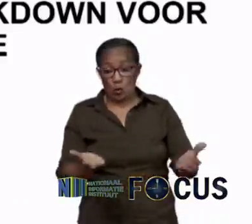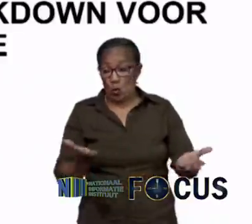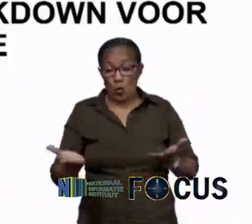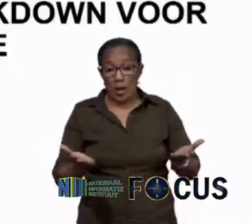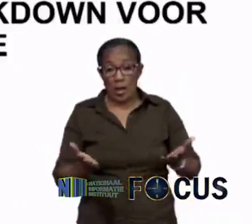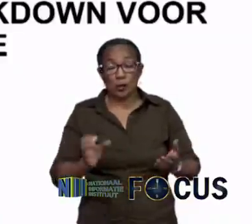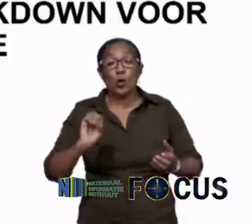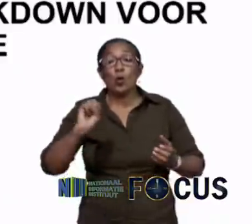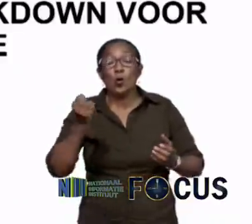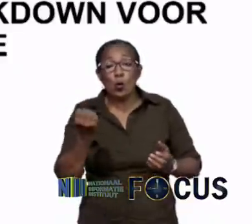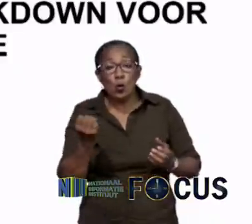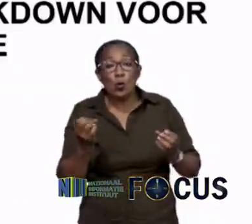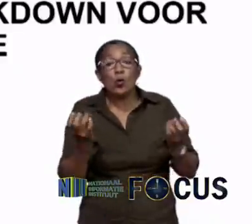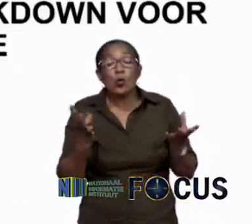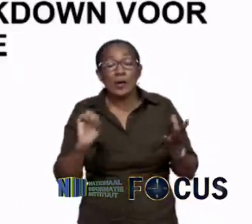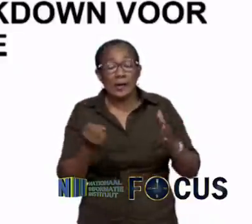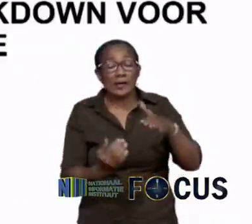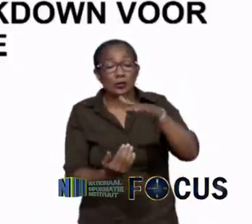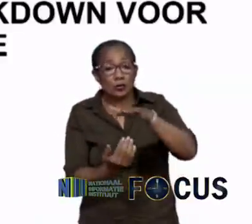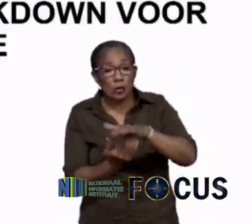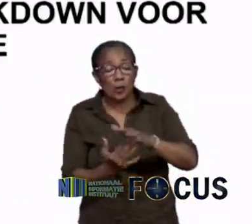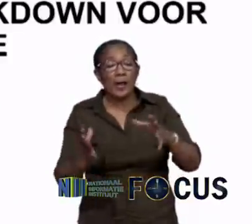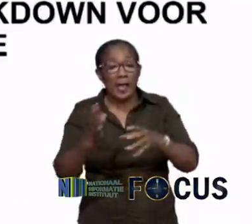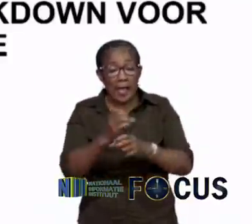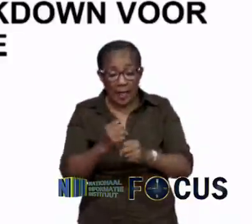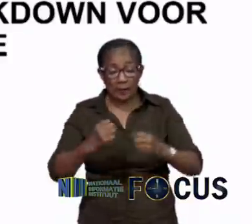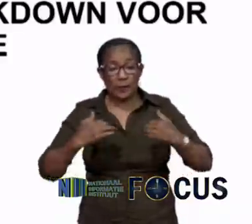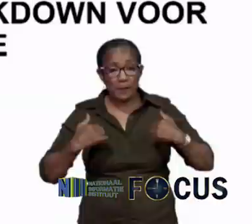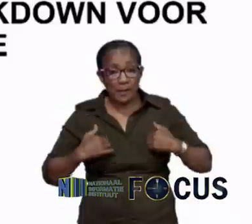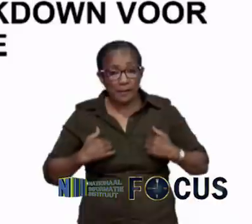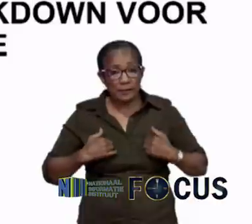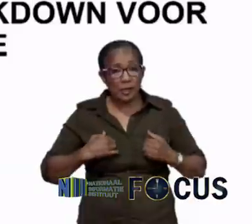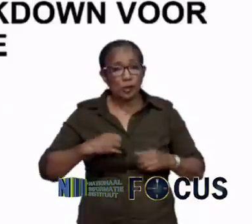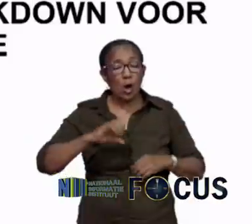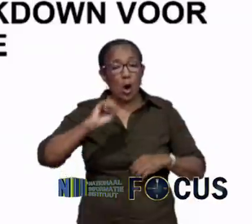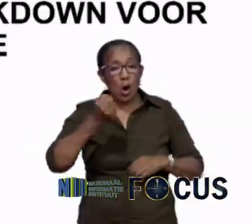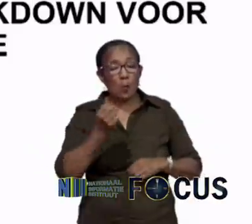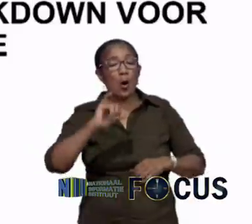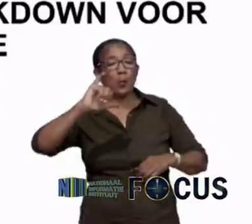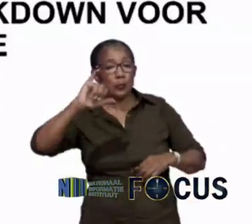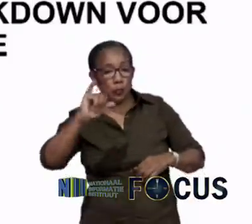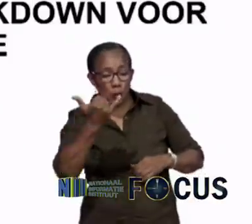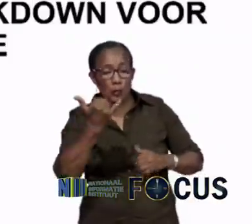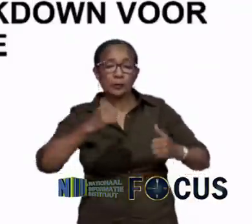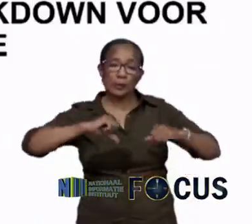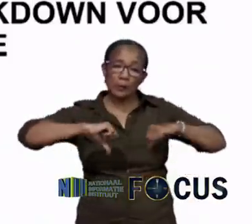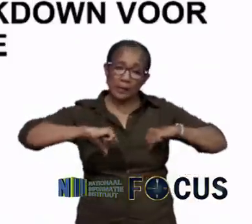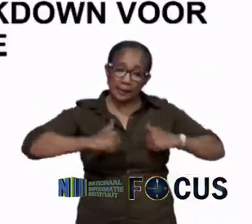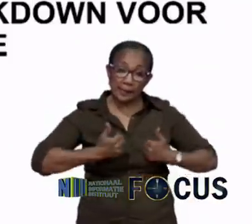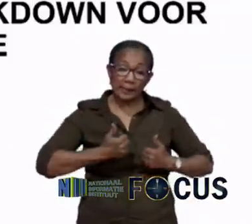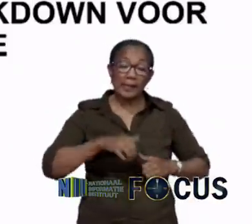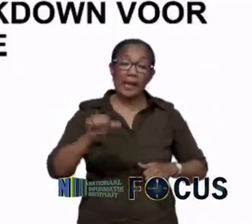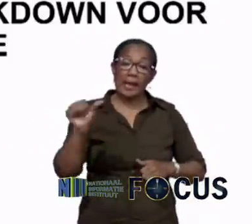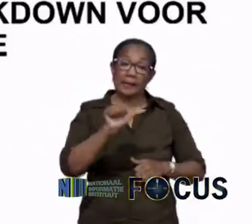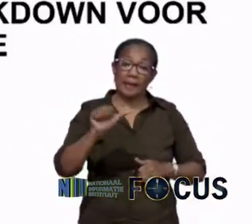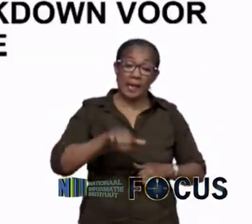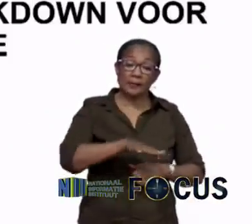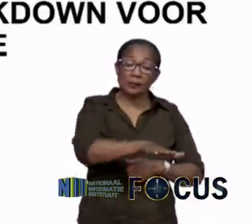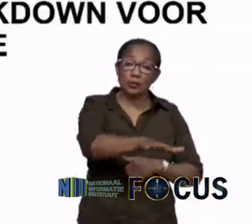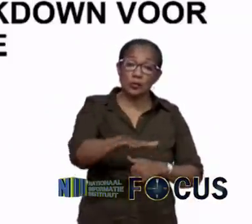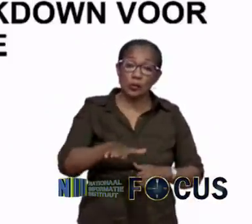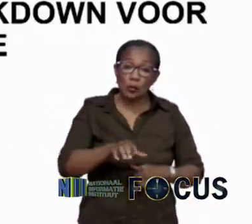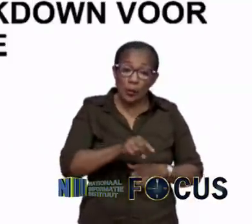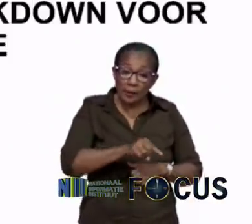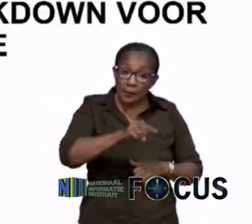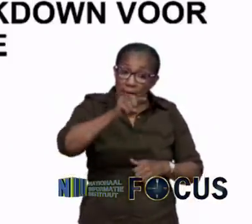stopping, fauka yep de sma disi, en hoe kan go baka na wang situasie in Asranang, lek foi we tak fu a curve,